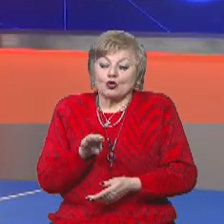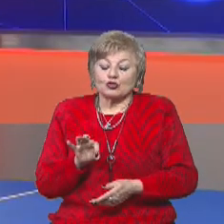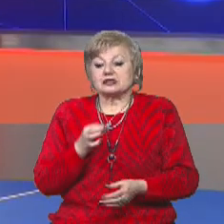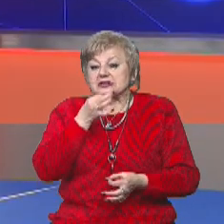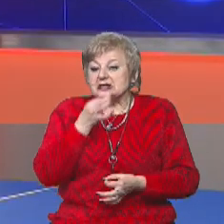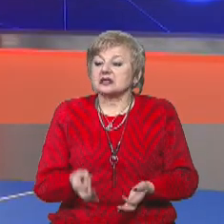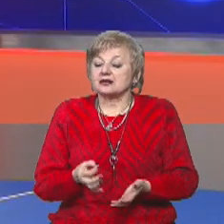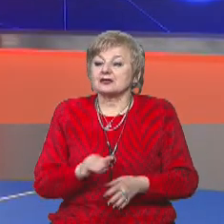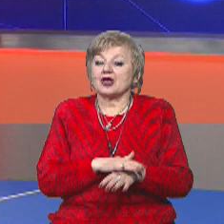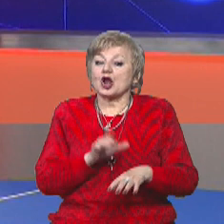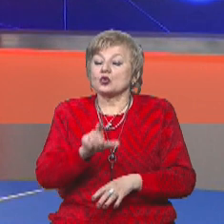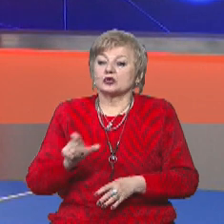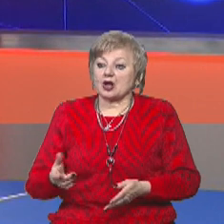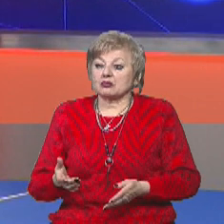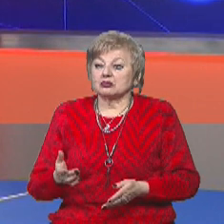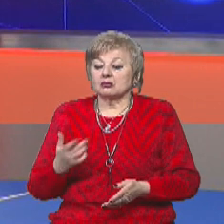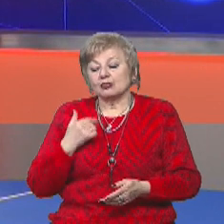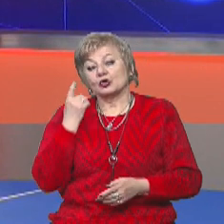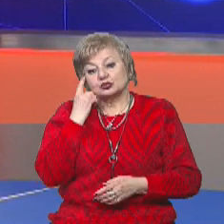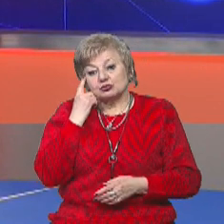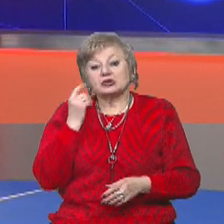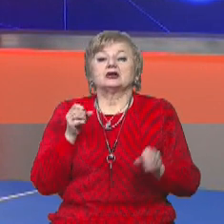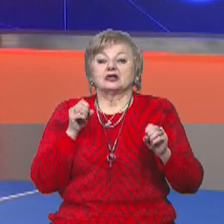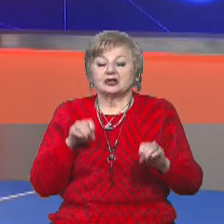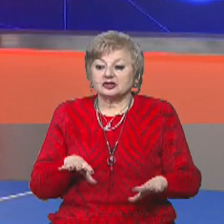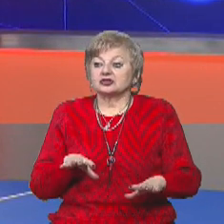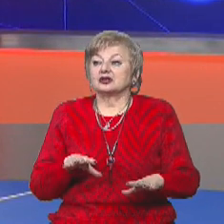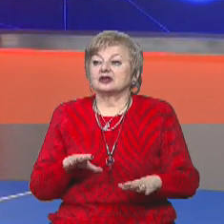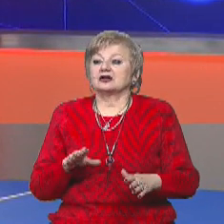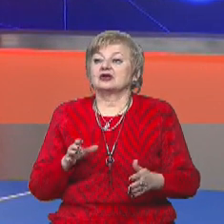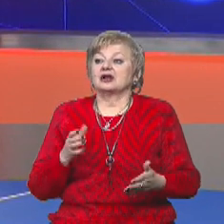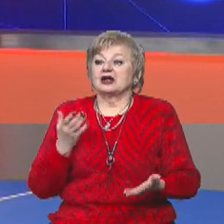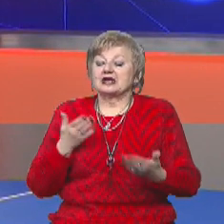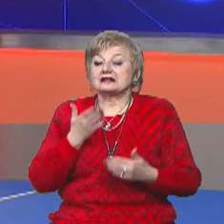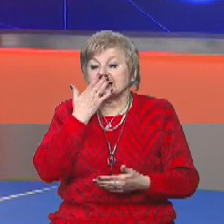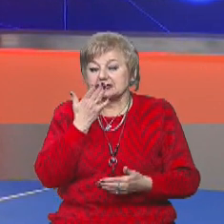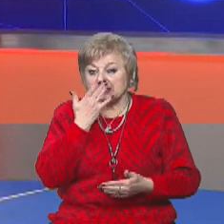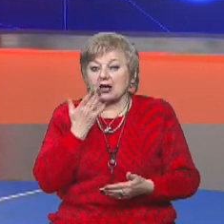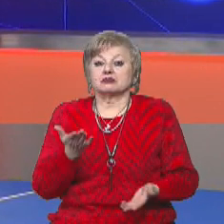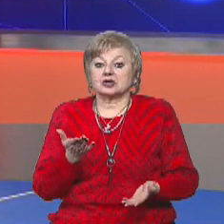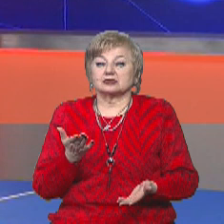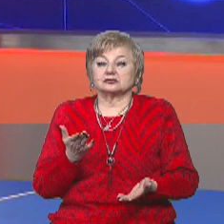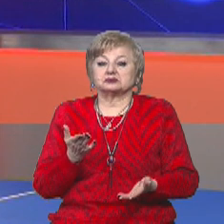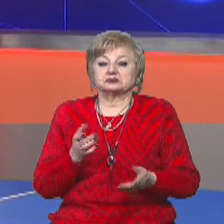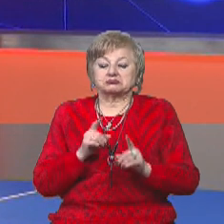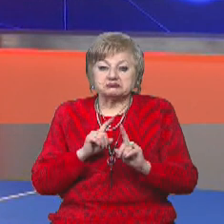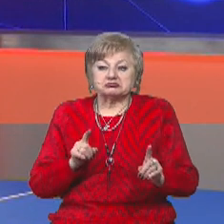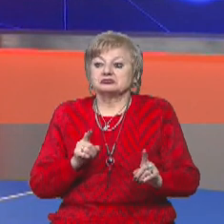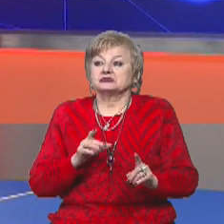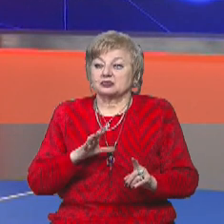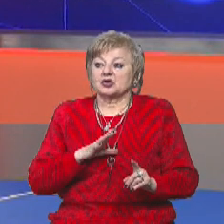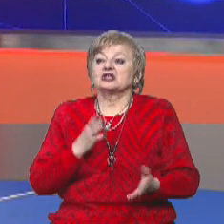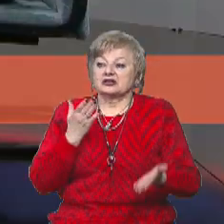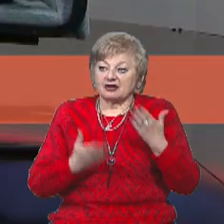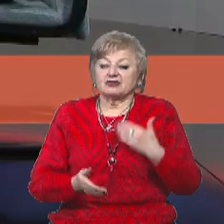потім громадськості. Да? І вони подумали і вирішили сказати, що якщо це був запах там органічного походження, як кажуть, то,